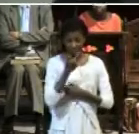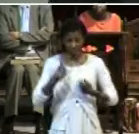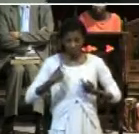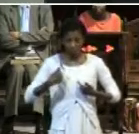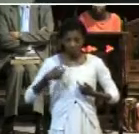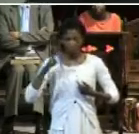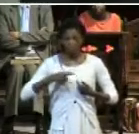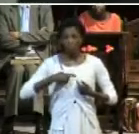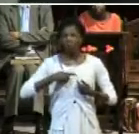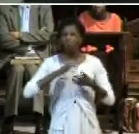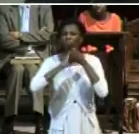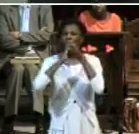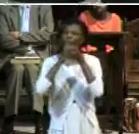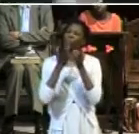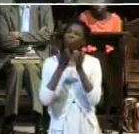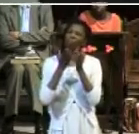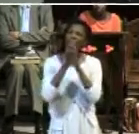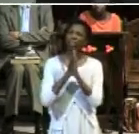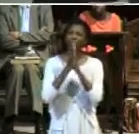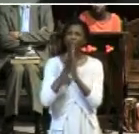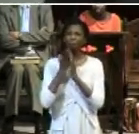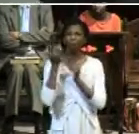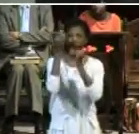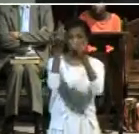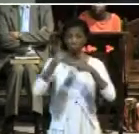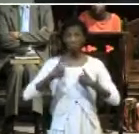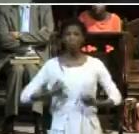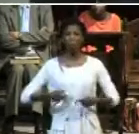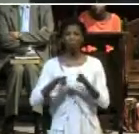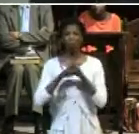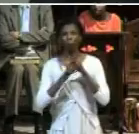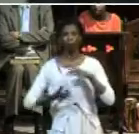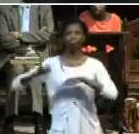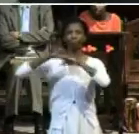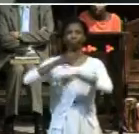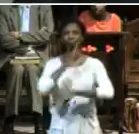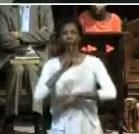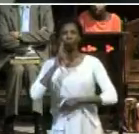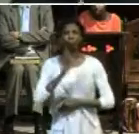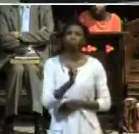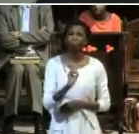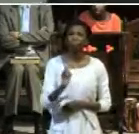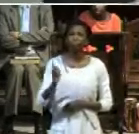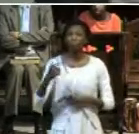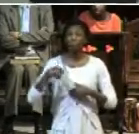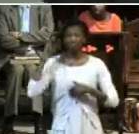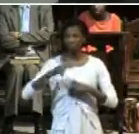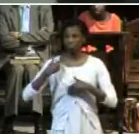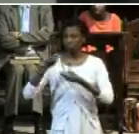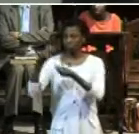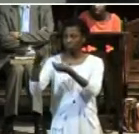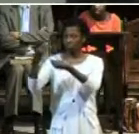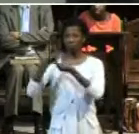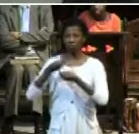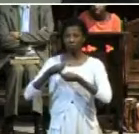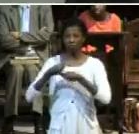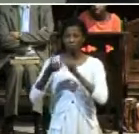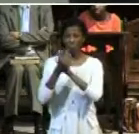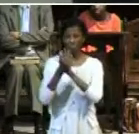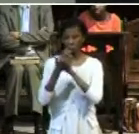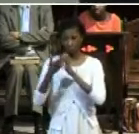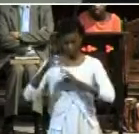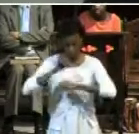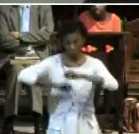de l'Église adventiste, je n'en suis pas son pape, on m'a confié des fonctions d'organisation et je les